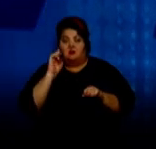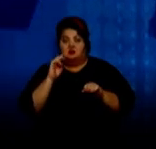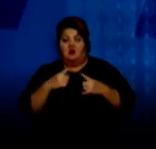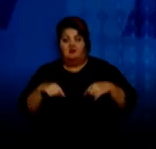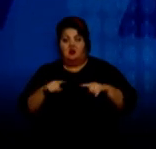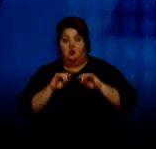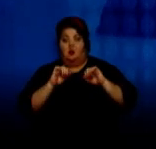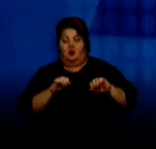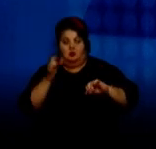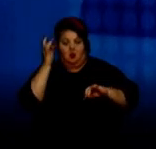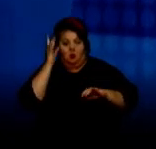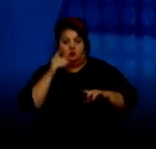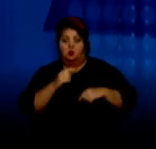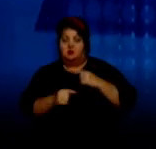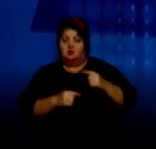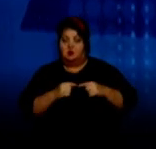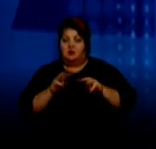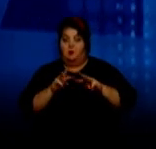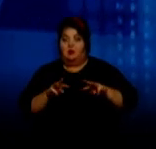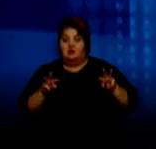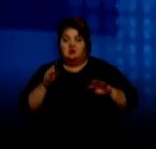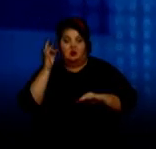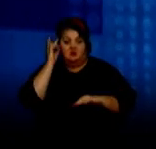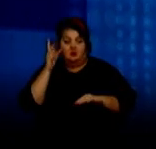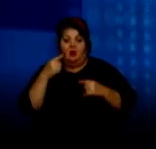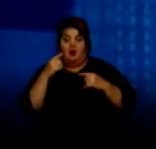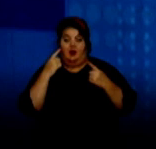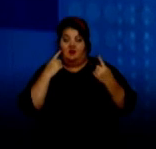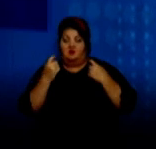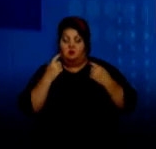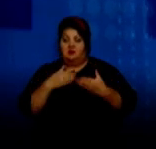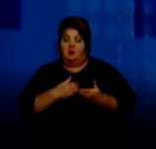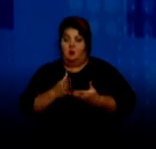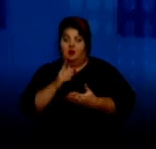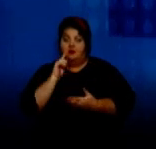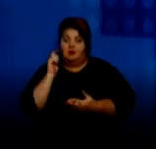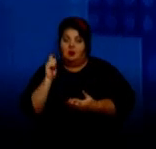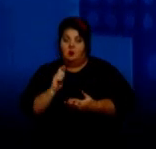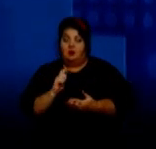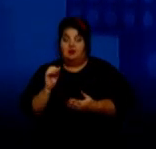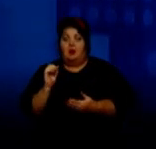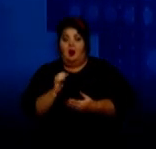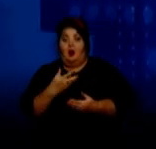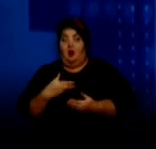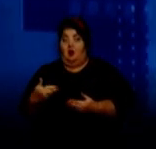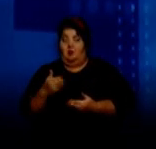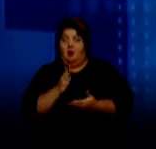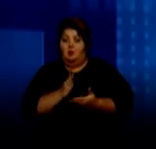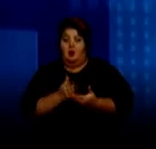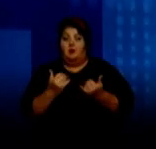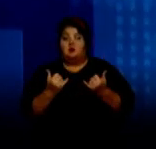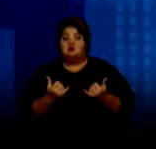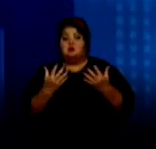спадщини, тобто це Міністерство культури і інформаційної політики України. А ми маємо на сьогоднішній